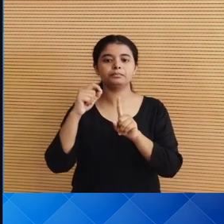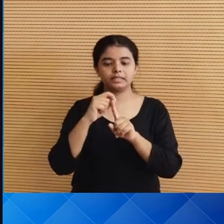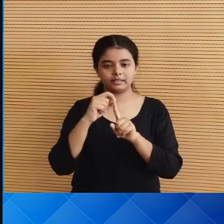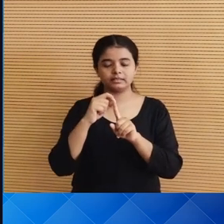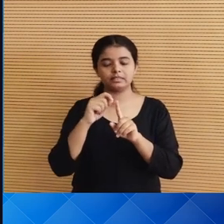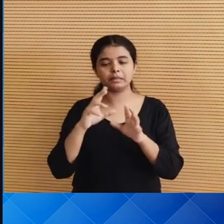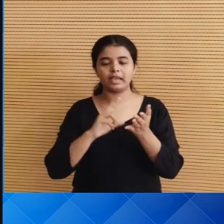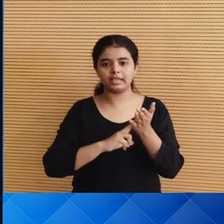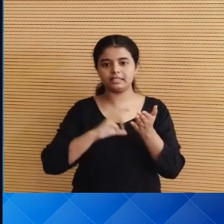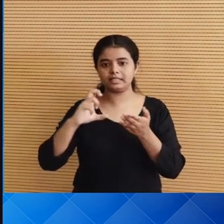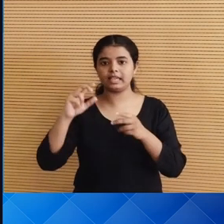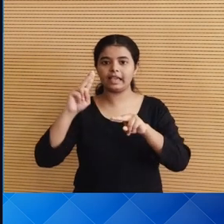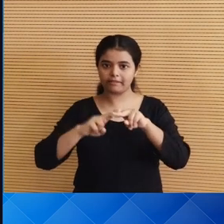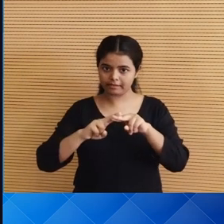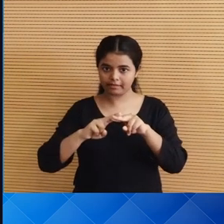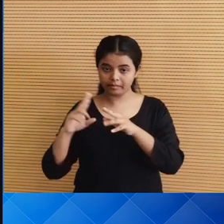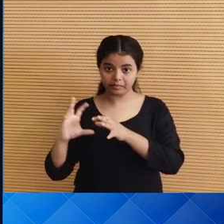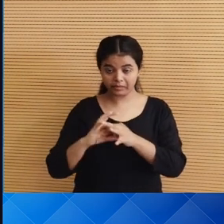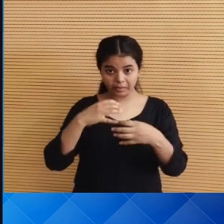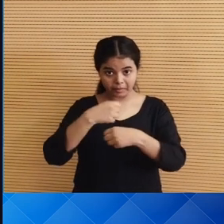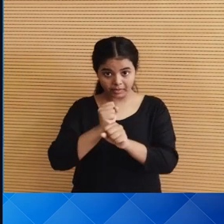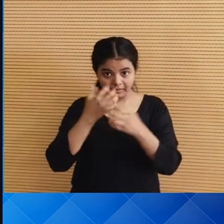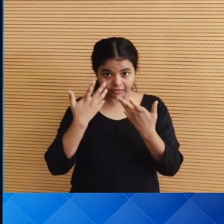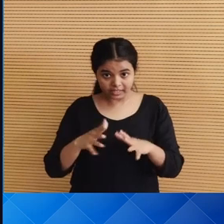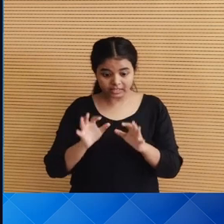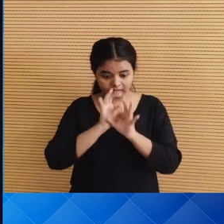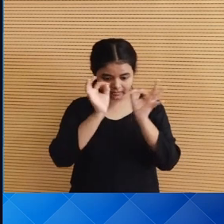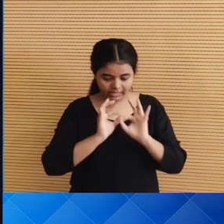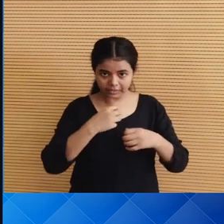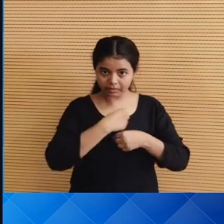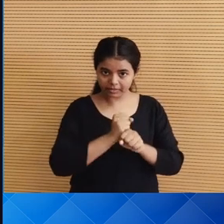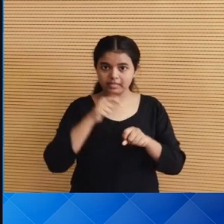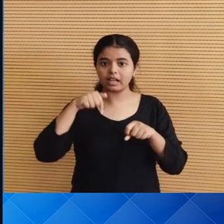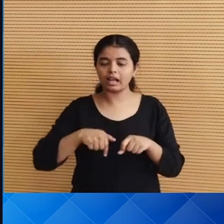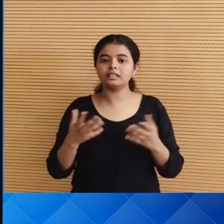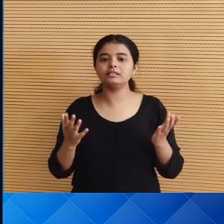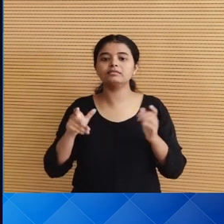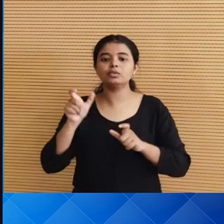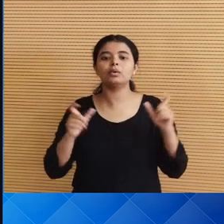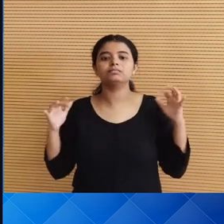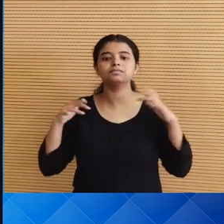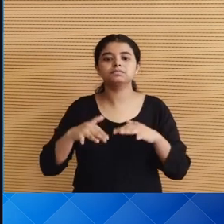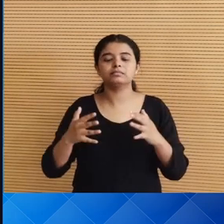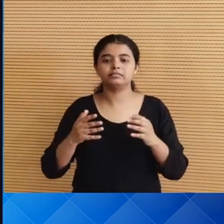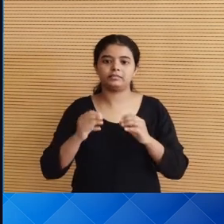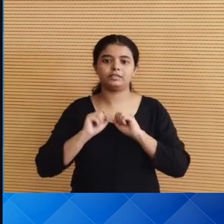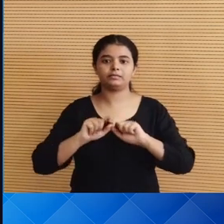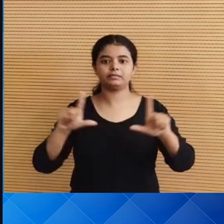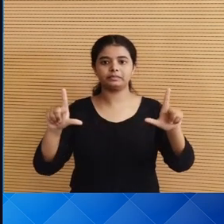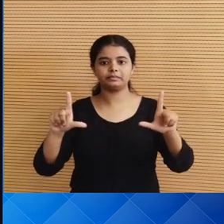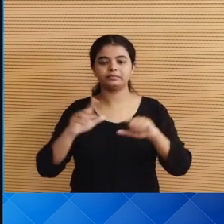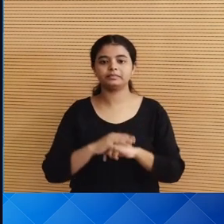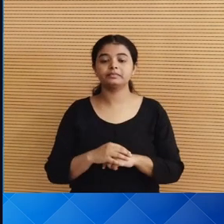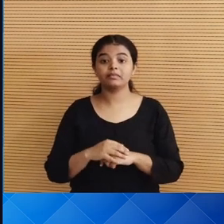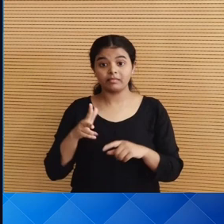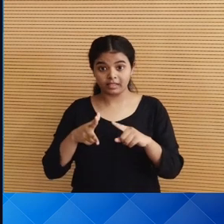हैं, बन चुकी है और आप तक पहुंचाने के लिए हम सभी यहां उपस्थित हैं। तो चलिए, इसके